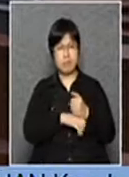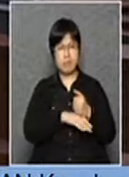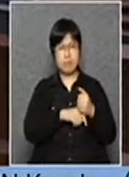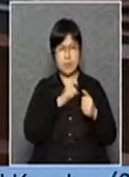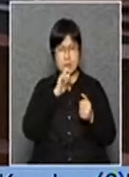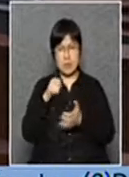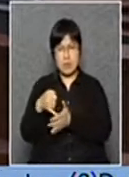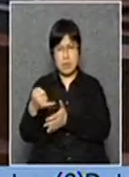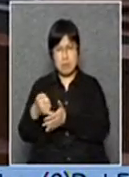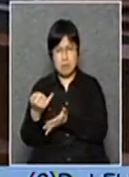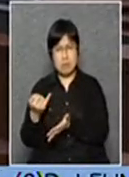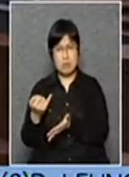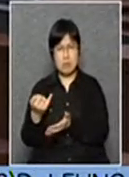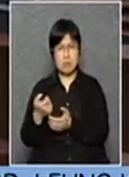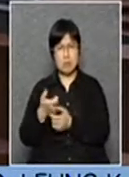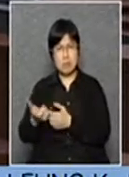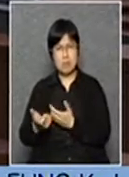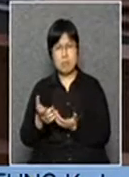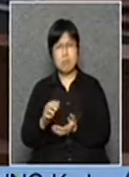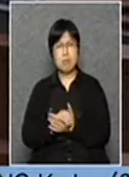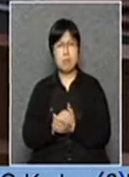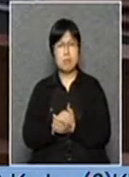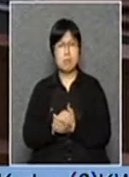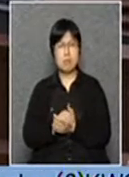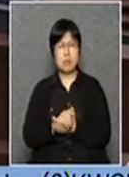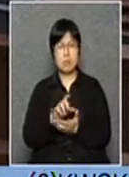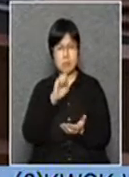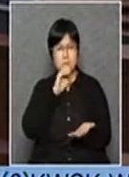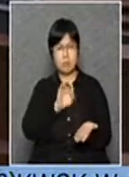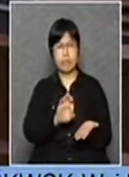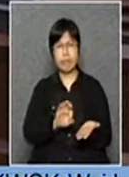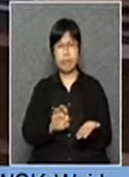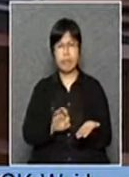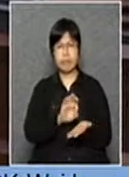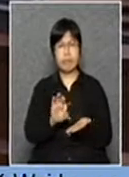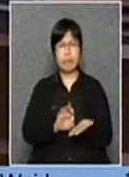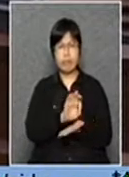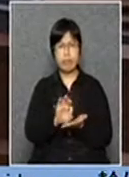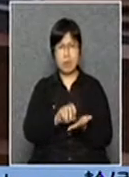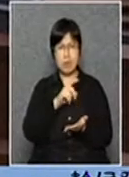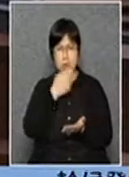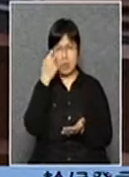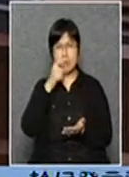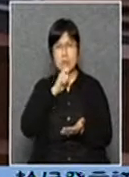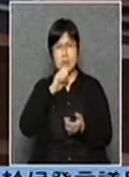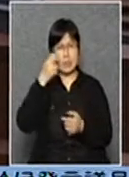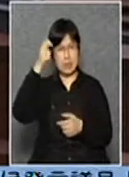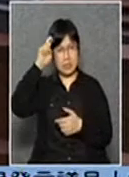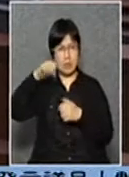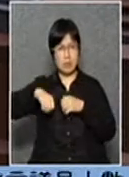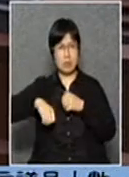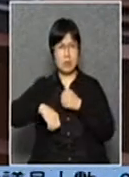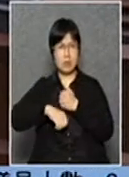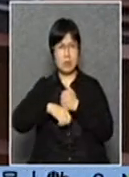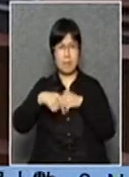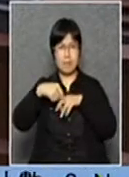咧？又絕少有提及嘅。除咗一個，我發覺到咧，一個叫研究基金咧，就